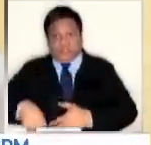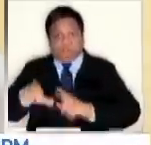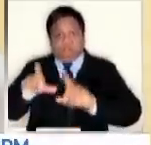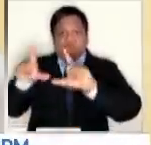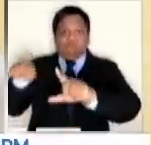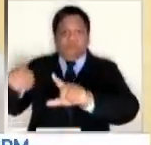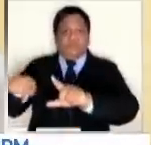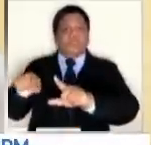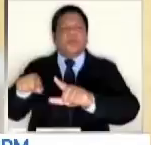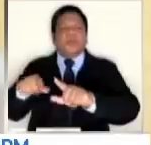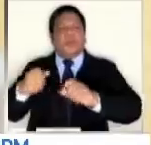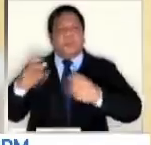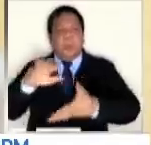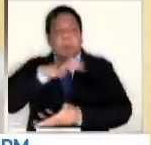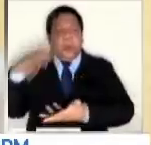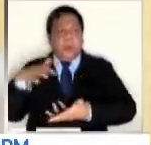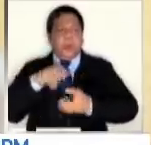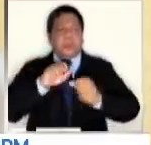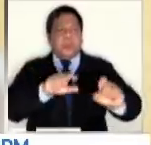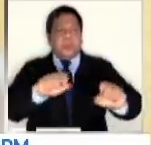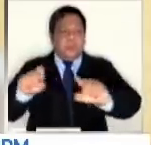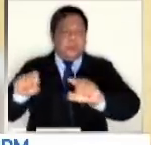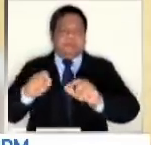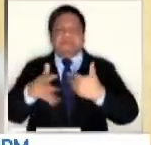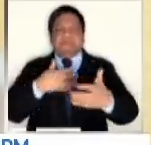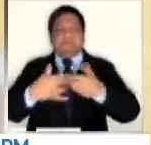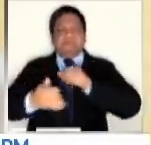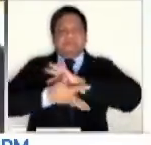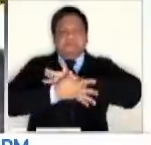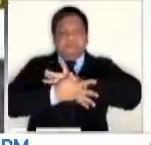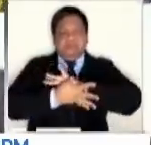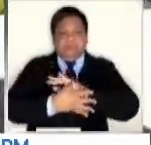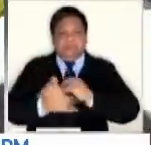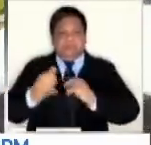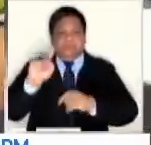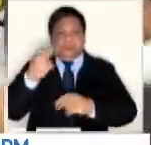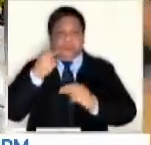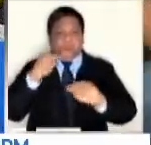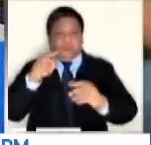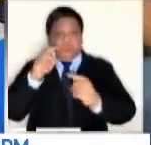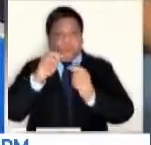kahit pandemic. May unang balita si Bam Alegre.